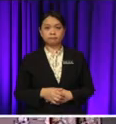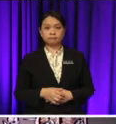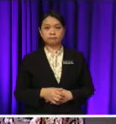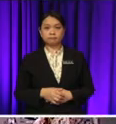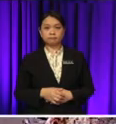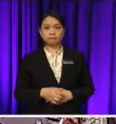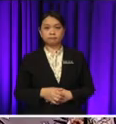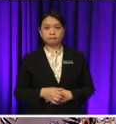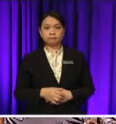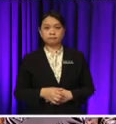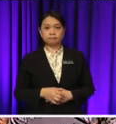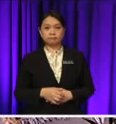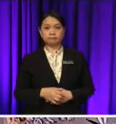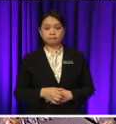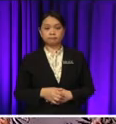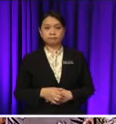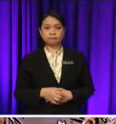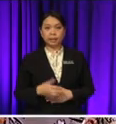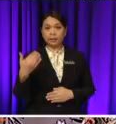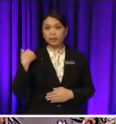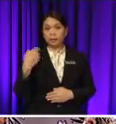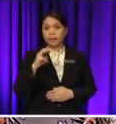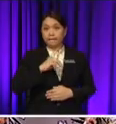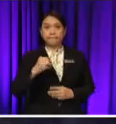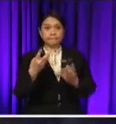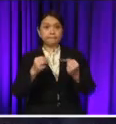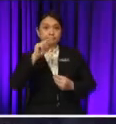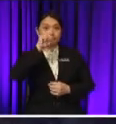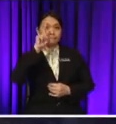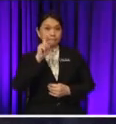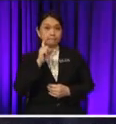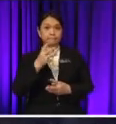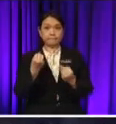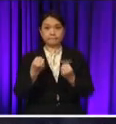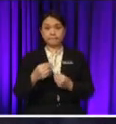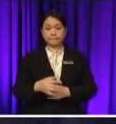Oke ada soalnya tak pakai ini bagaimana